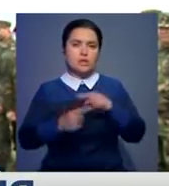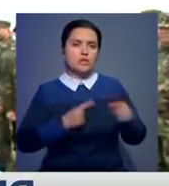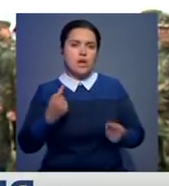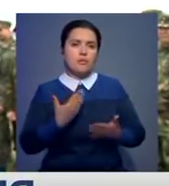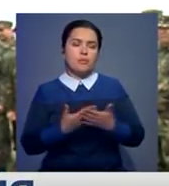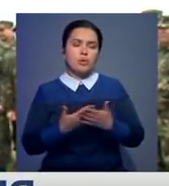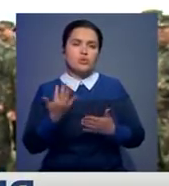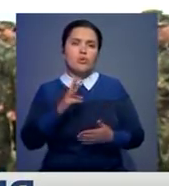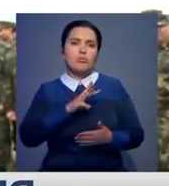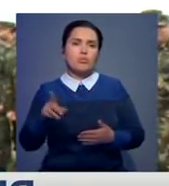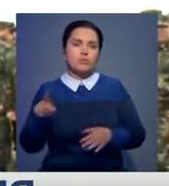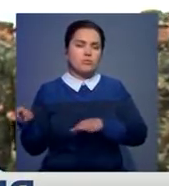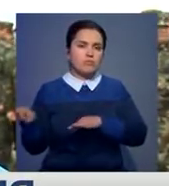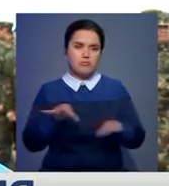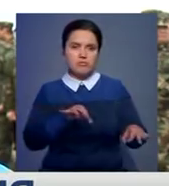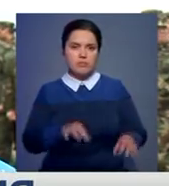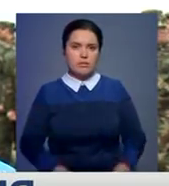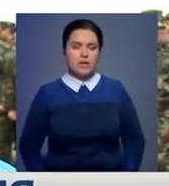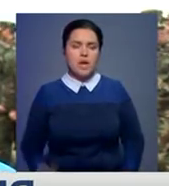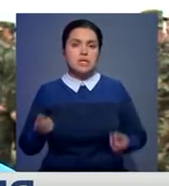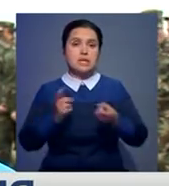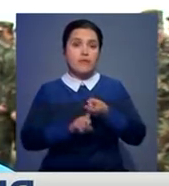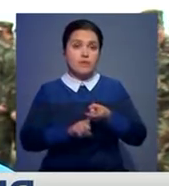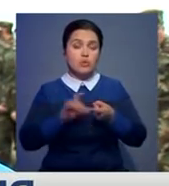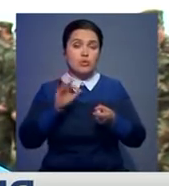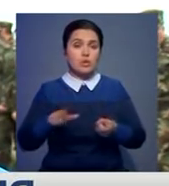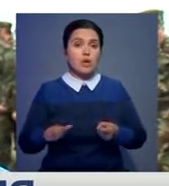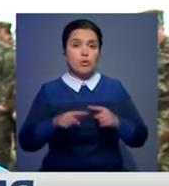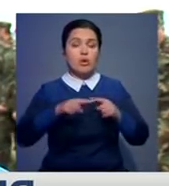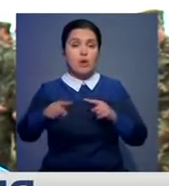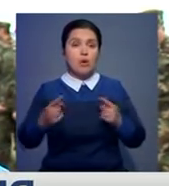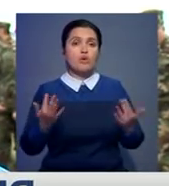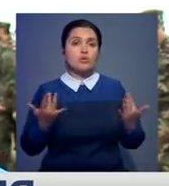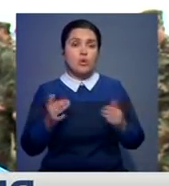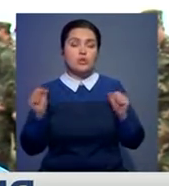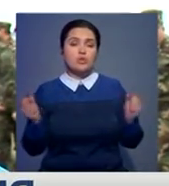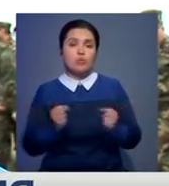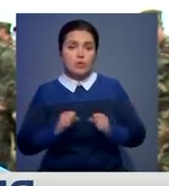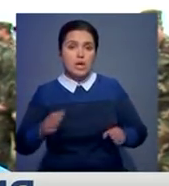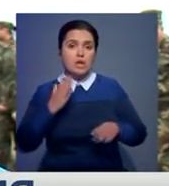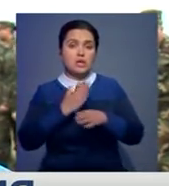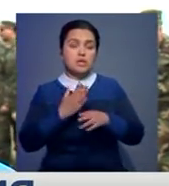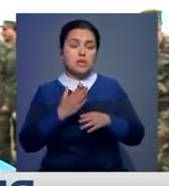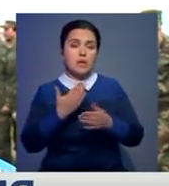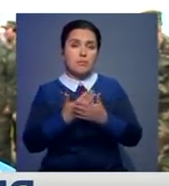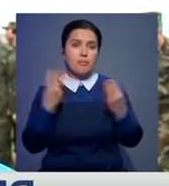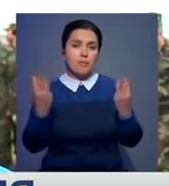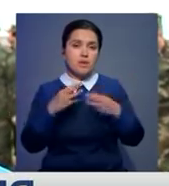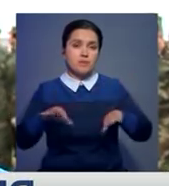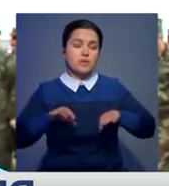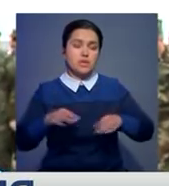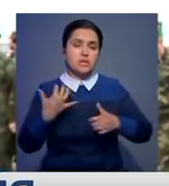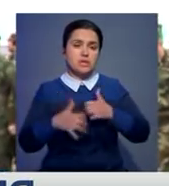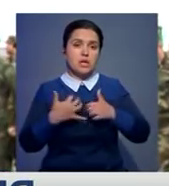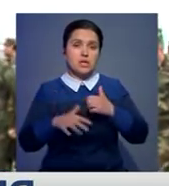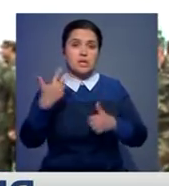будете здесь? Вот, значит, зависит все от расстояния. Значит, скорость движения пожарной машины, средняя скорость движения пожарной